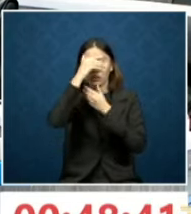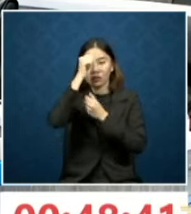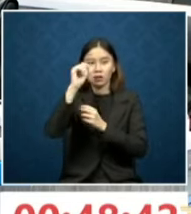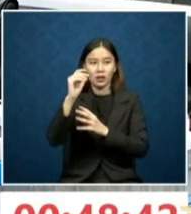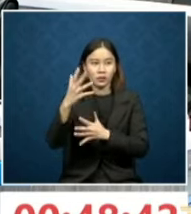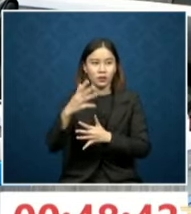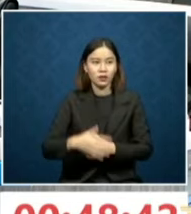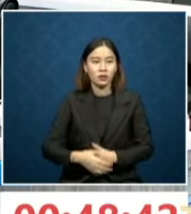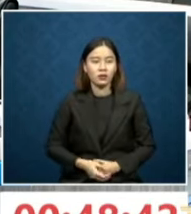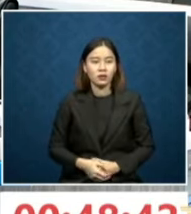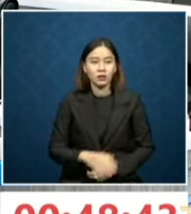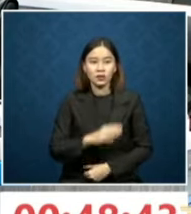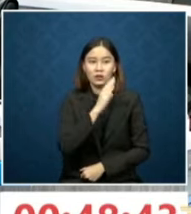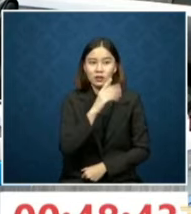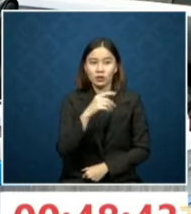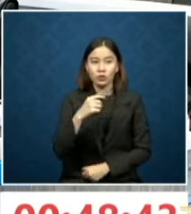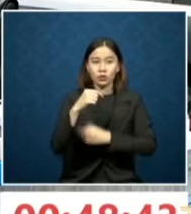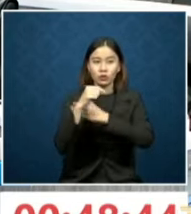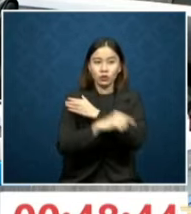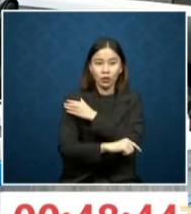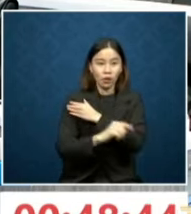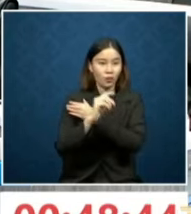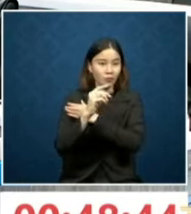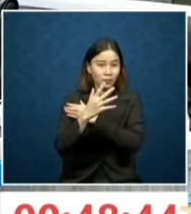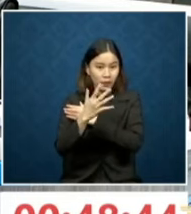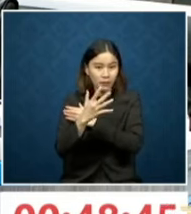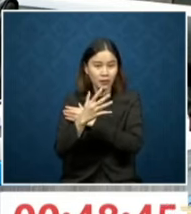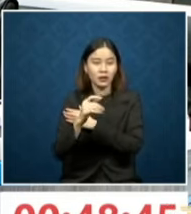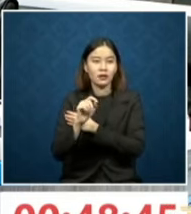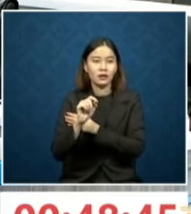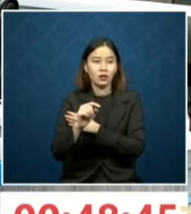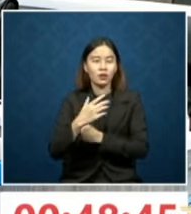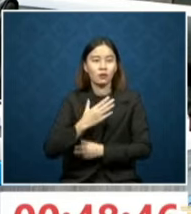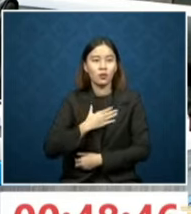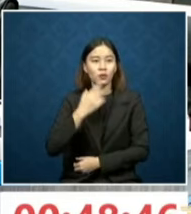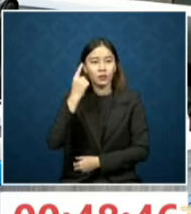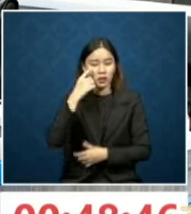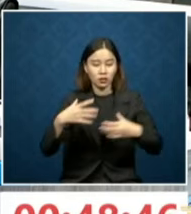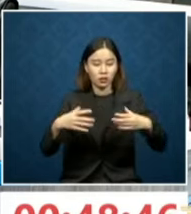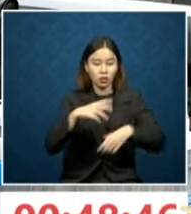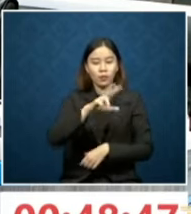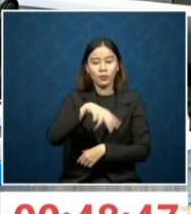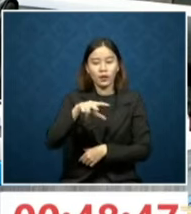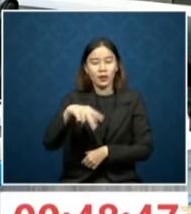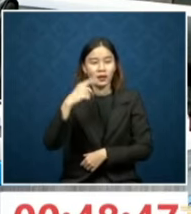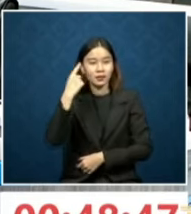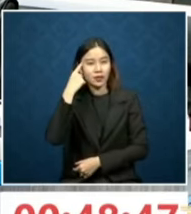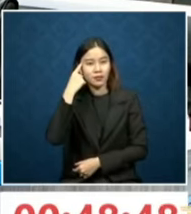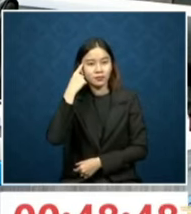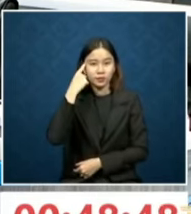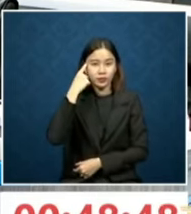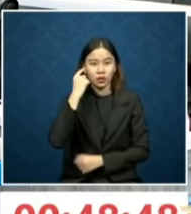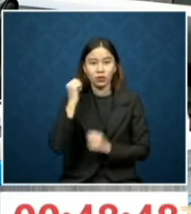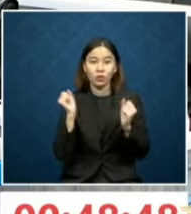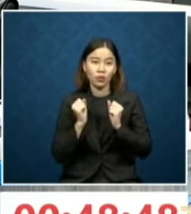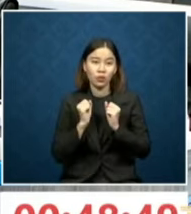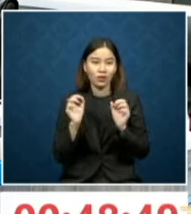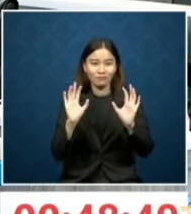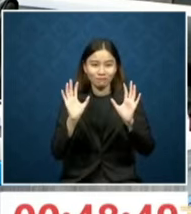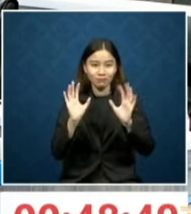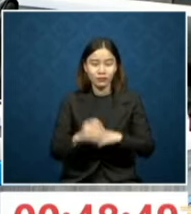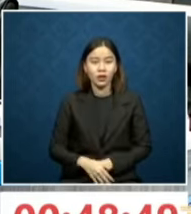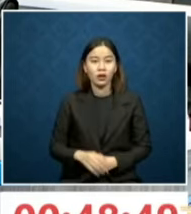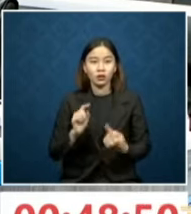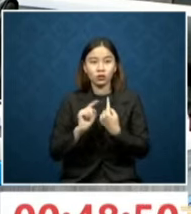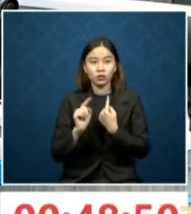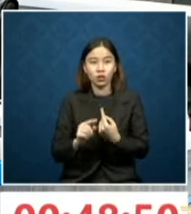วถ้าไม่มีการทุจริตคอร์รัปชันเสียอย่างผมว่าพรรคเพื่อไทยก็ไม่น่าจะกลัวอะไรในฐ